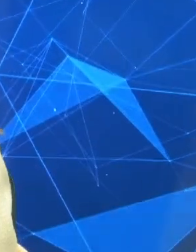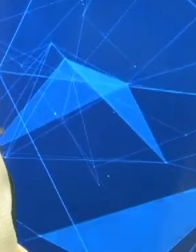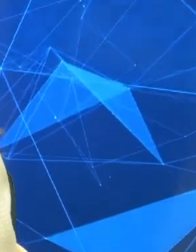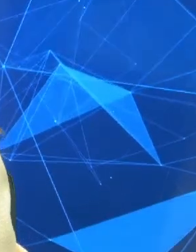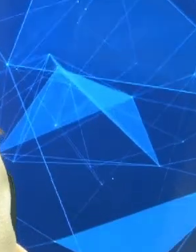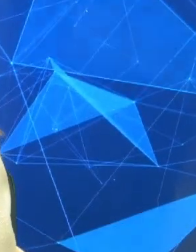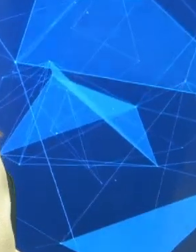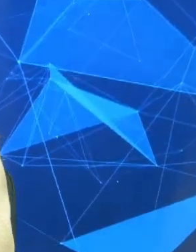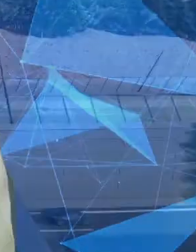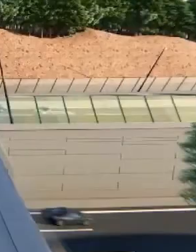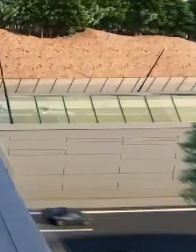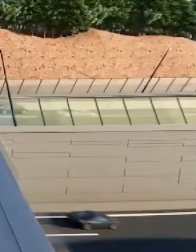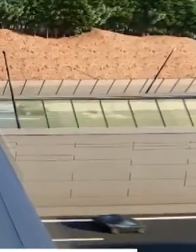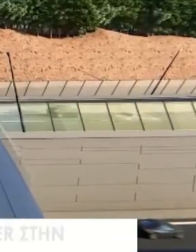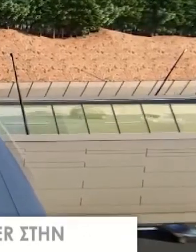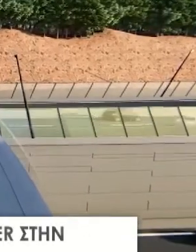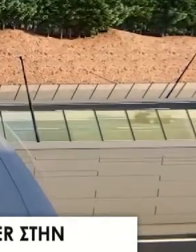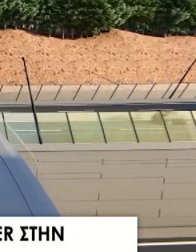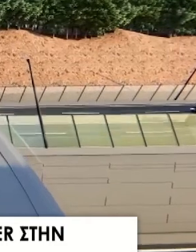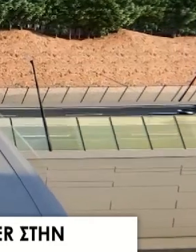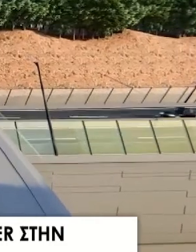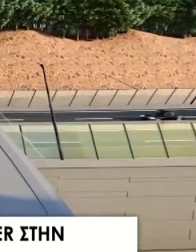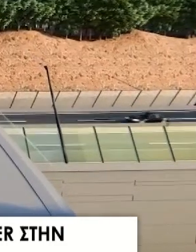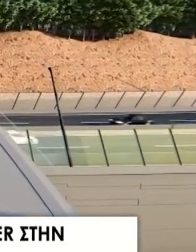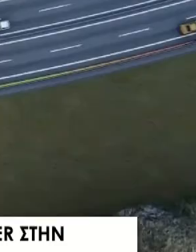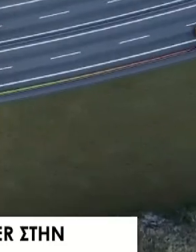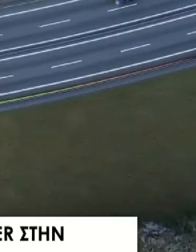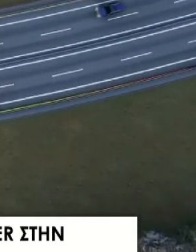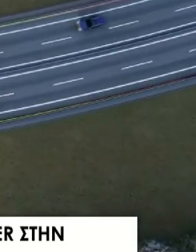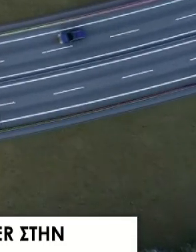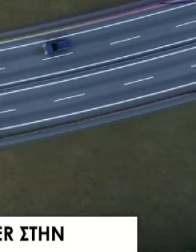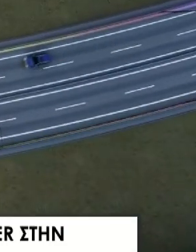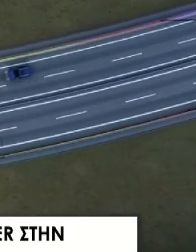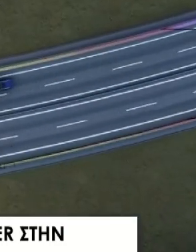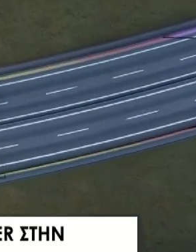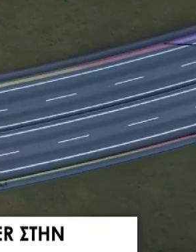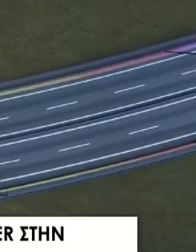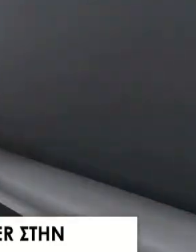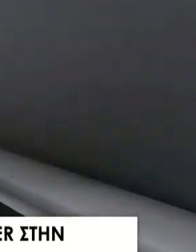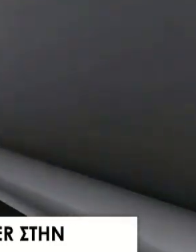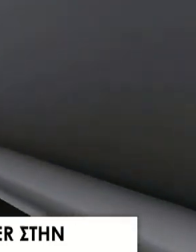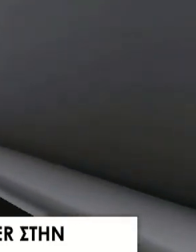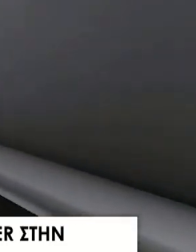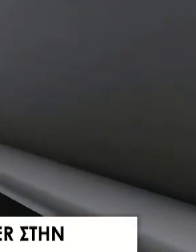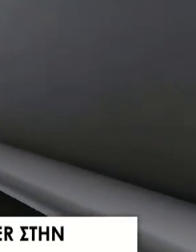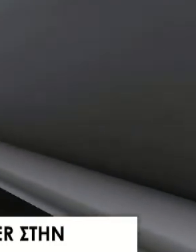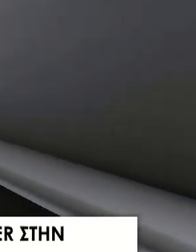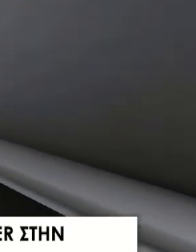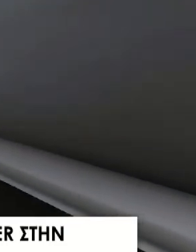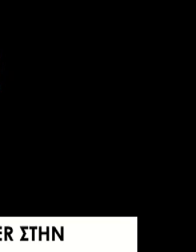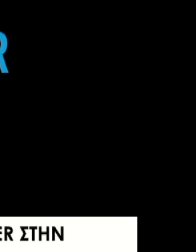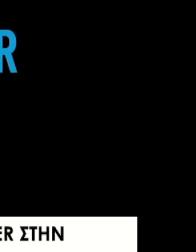της Θεσσαλονίκης. Αισιόδοξο ότι μέχρι το 2026 θα είναι έτοιμο το flyover στην περιφερειακή οδό,